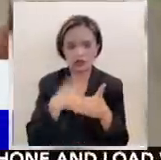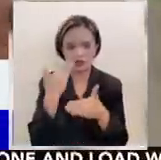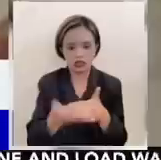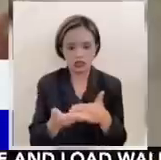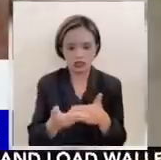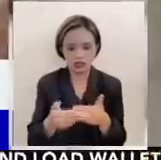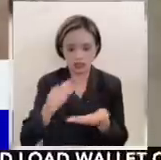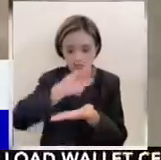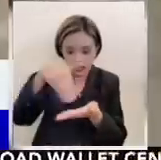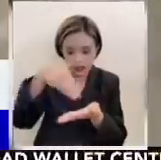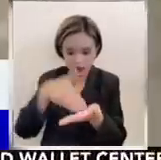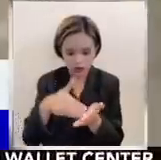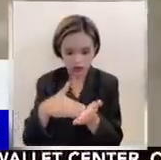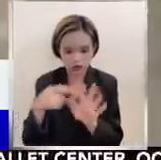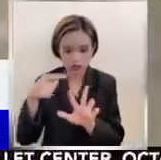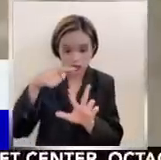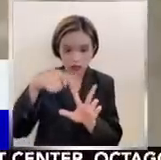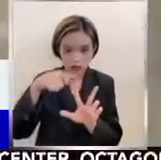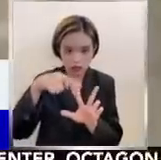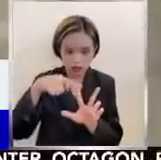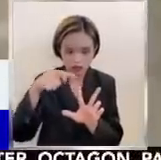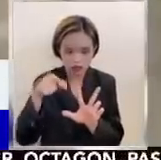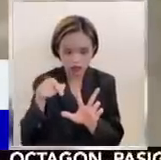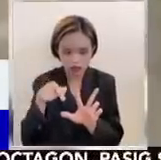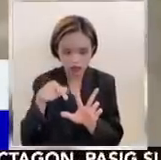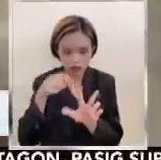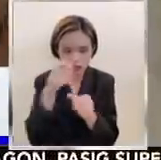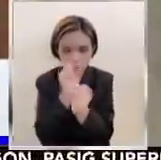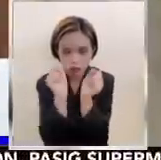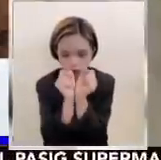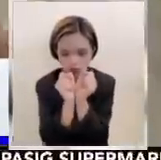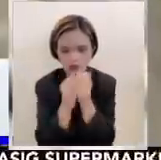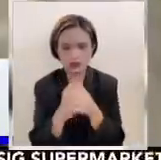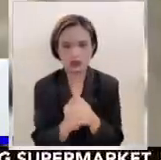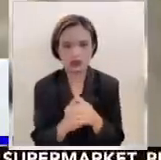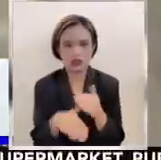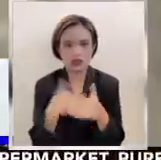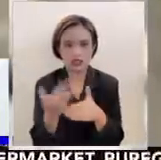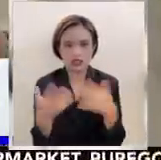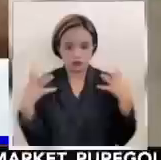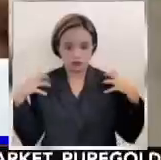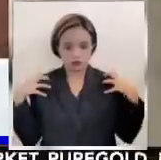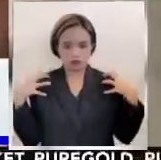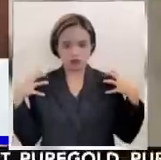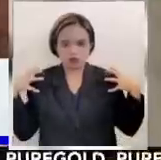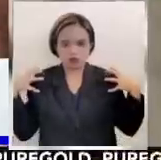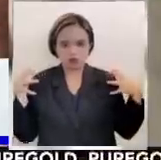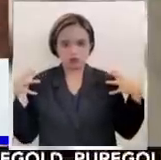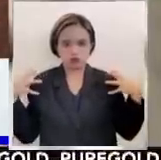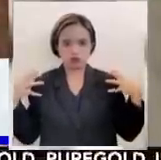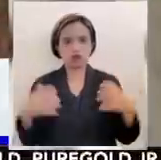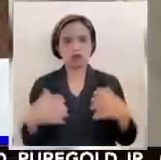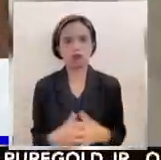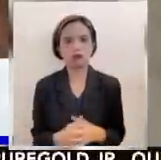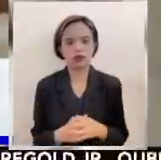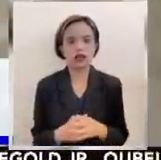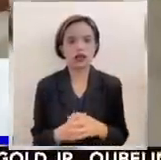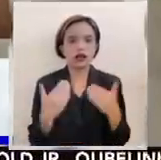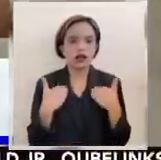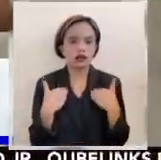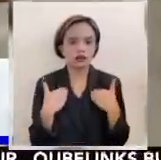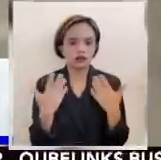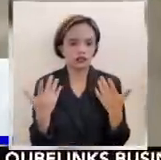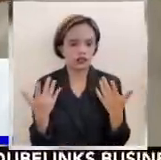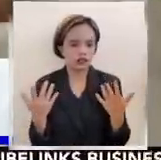Aha. Yun nandito sa kanan. Ano po naging palatandaan yun? Yung kanyang balikat medyo bulky at medyo maiksi ang